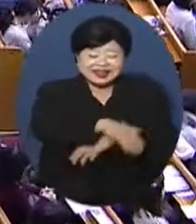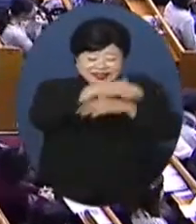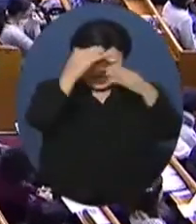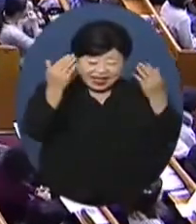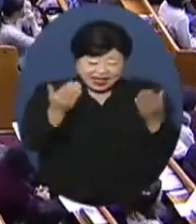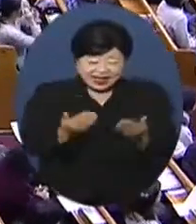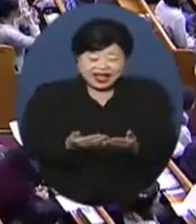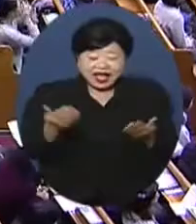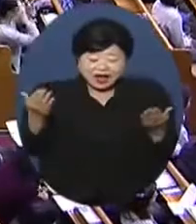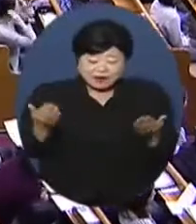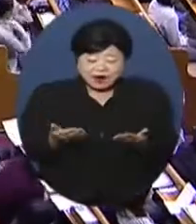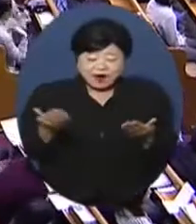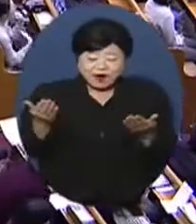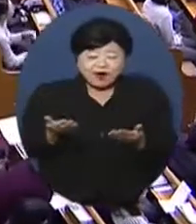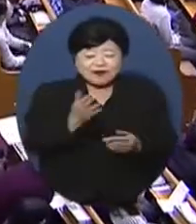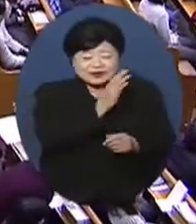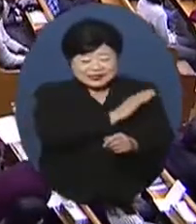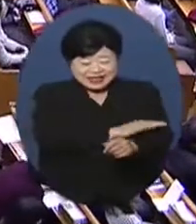네